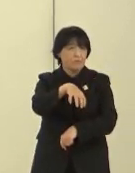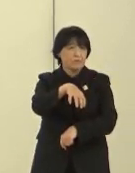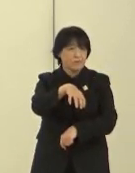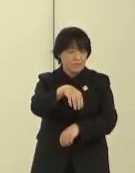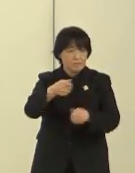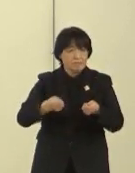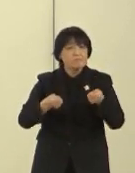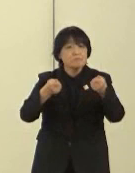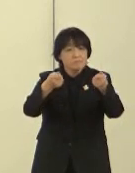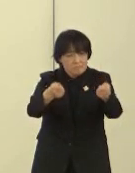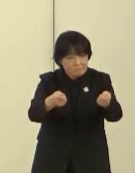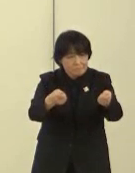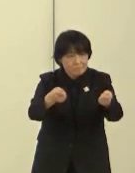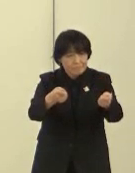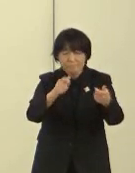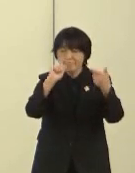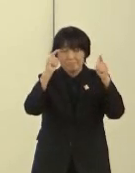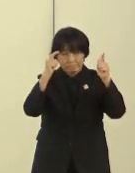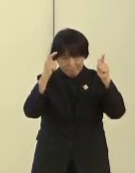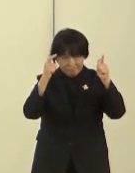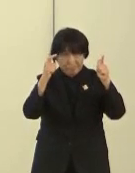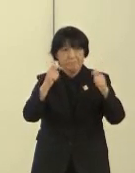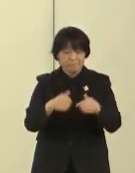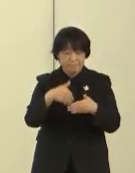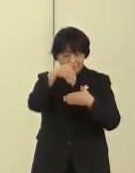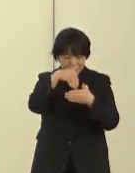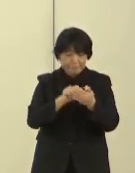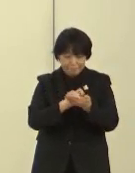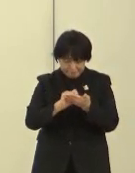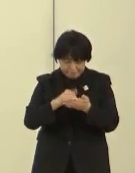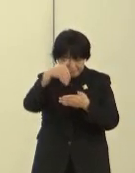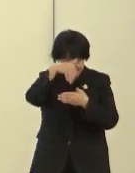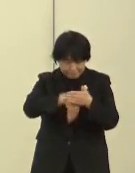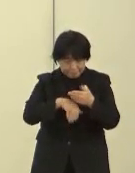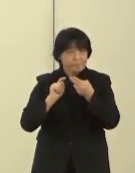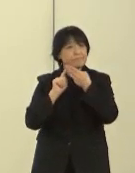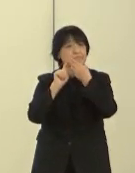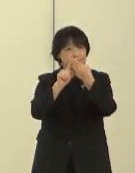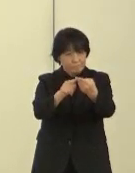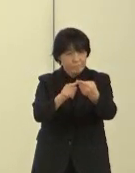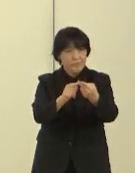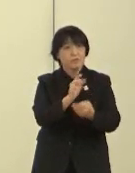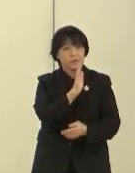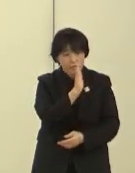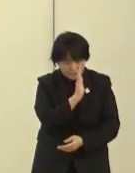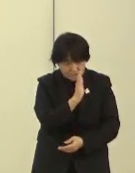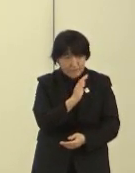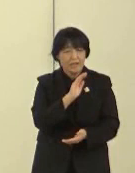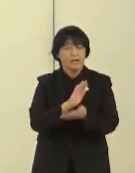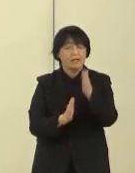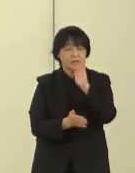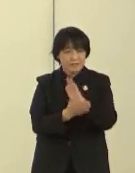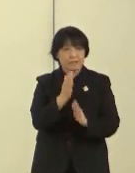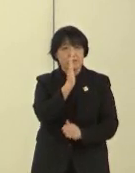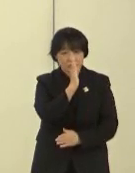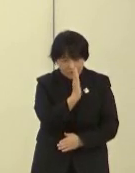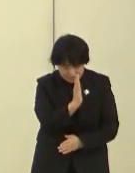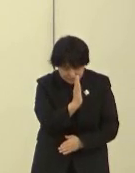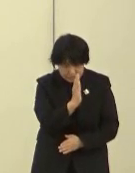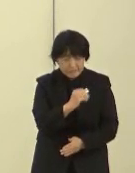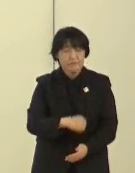持参をすることのなくですね、郵送での返送をお願いをしたいというふうを重ねてお願いを申し上げます。